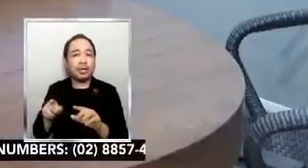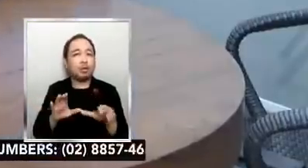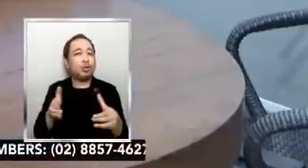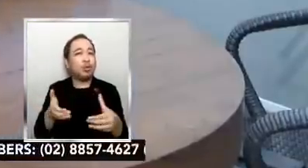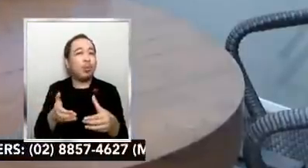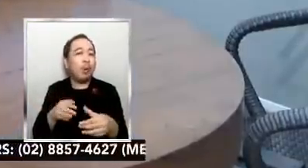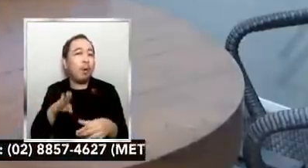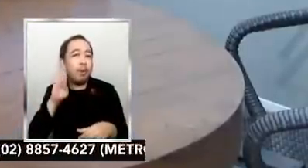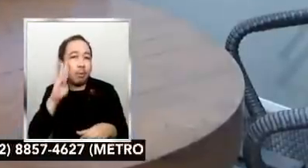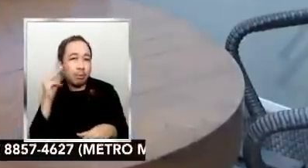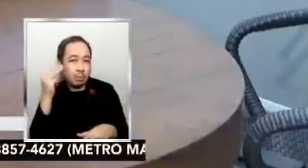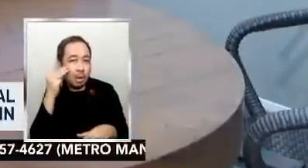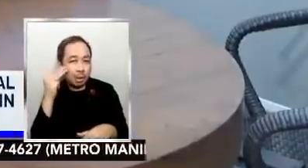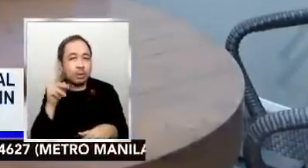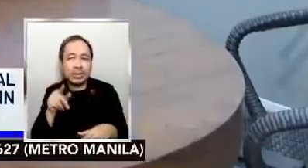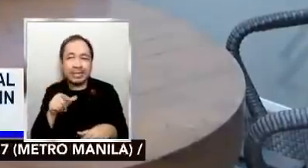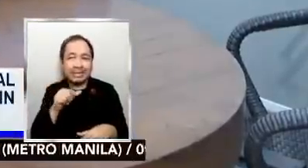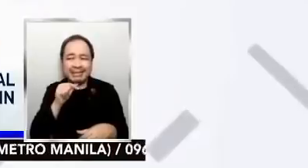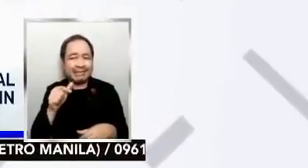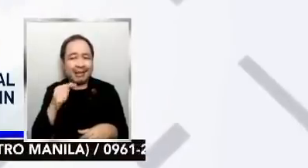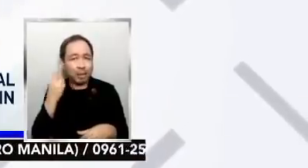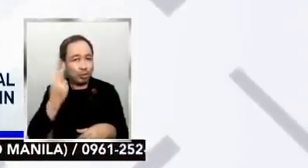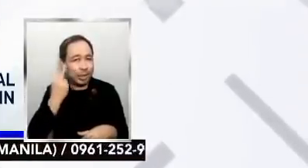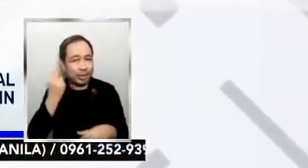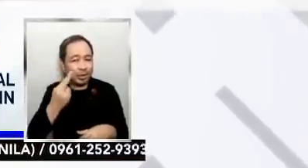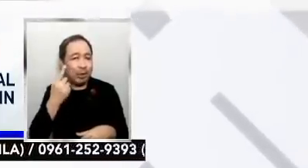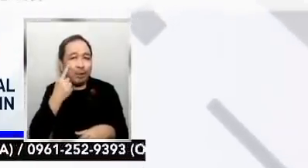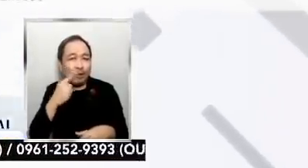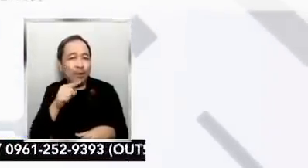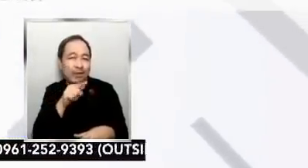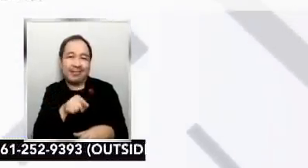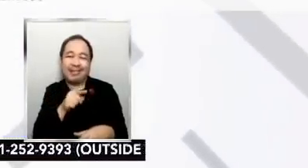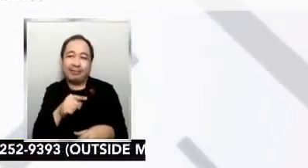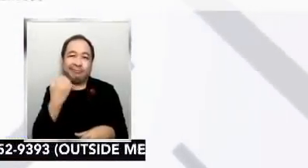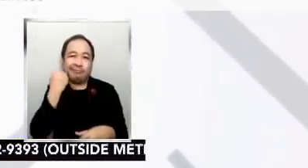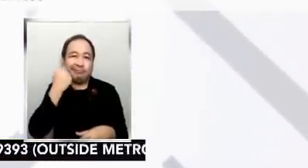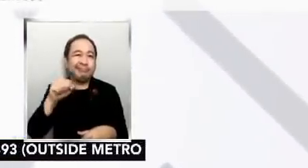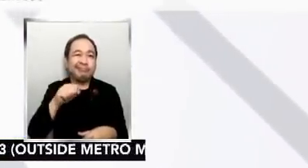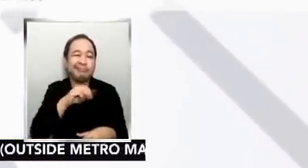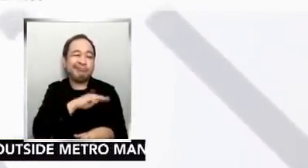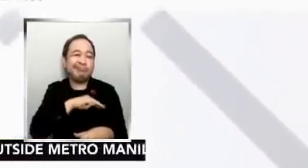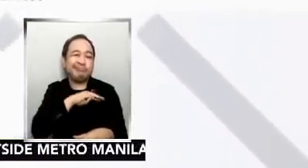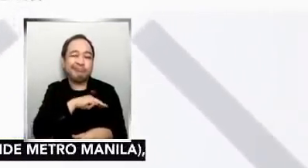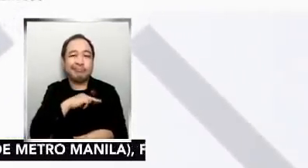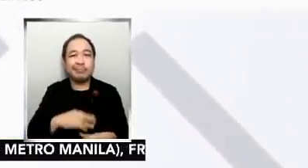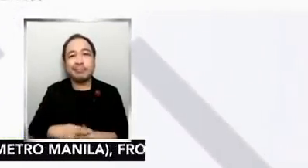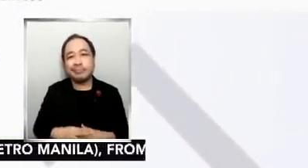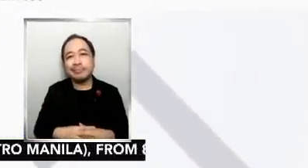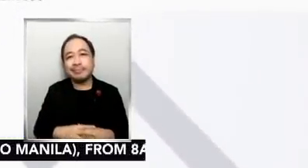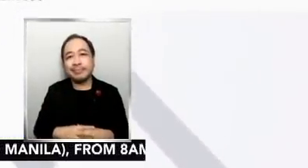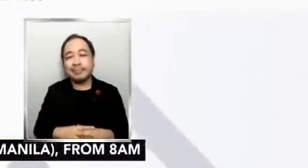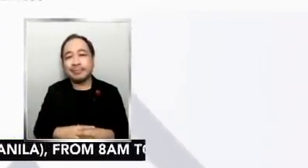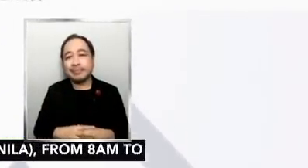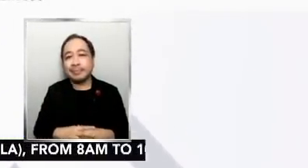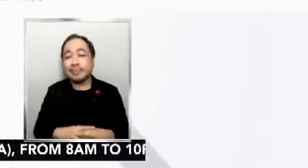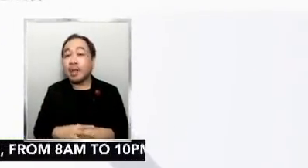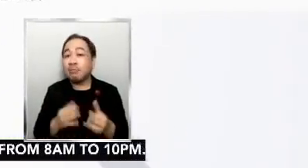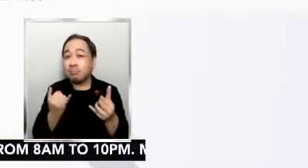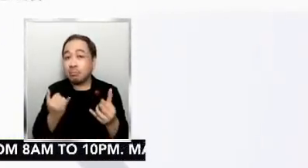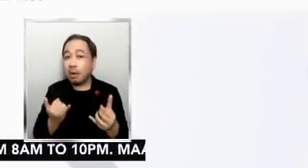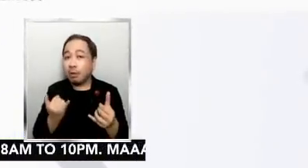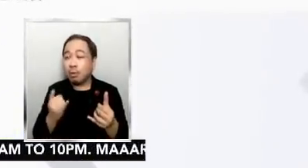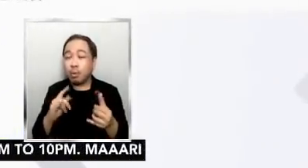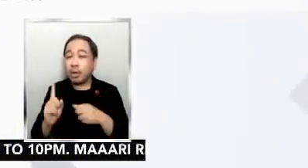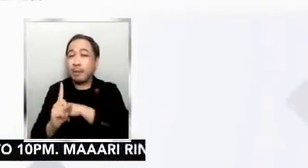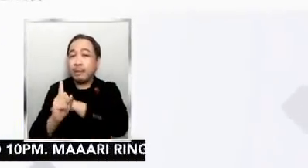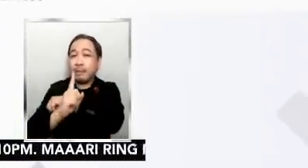hindi ito kaso ng moral turpitude. In the decision, ang binigay lang na penalty kay